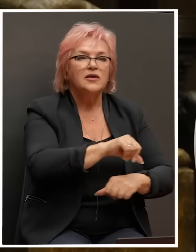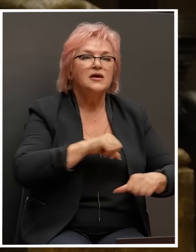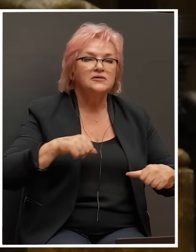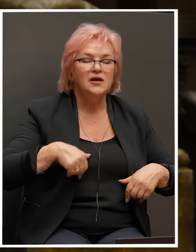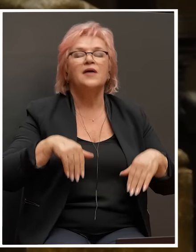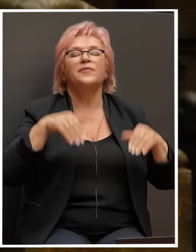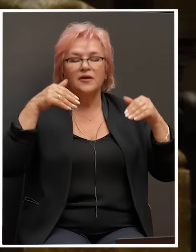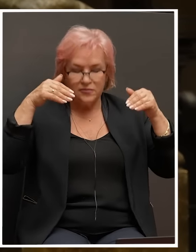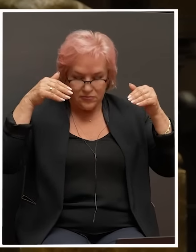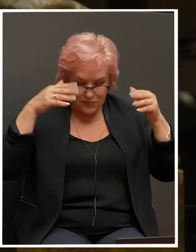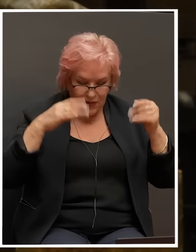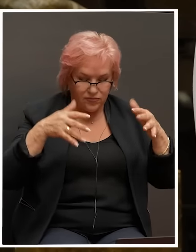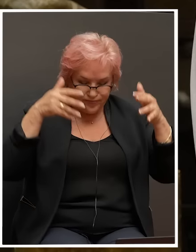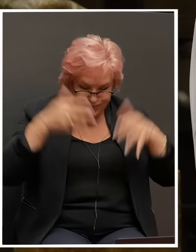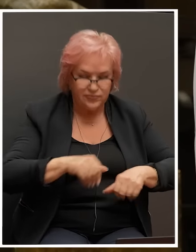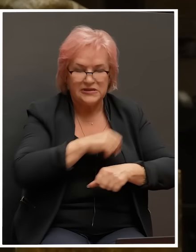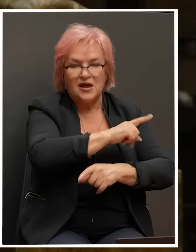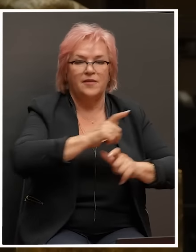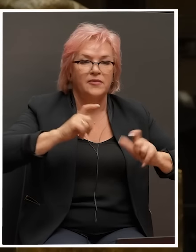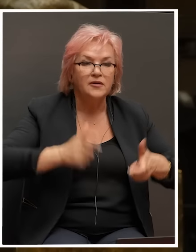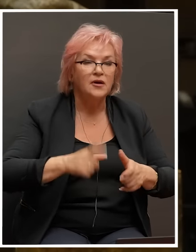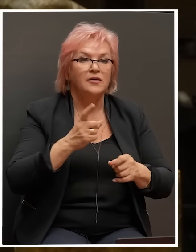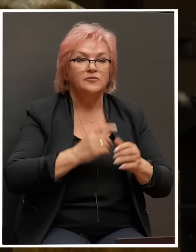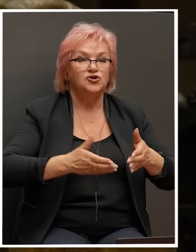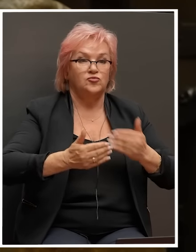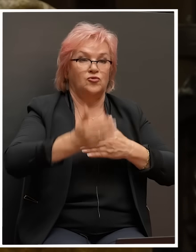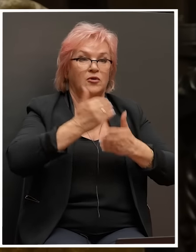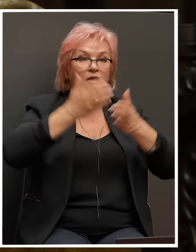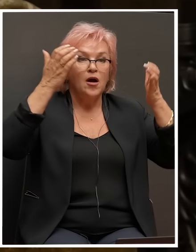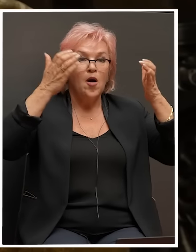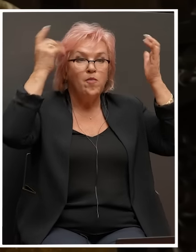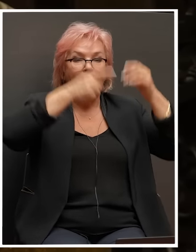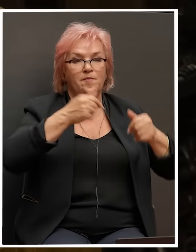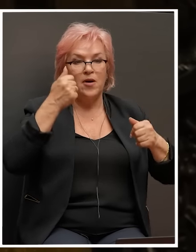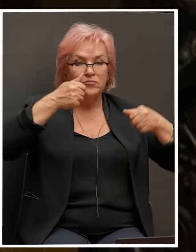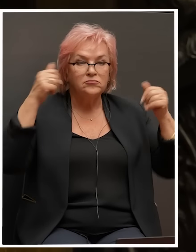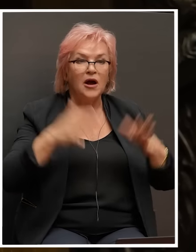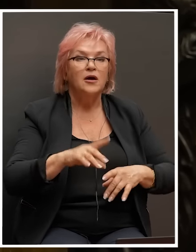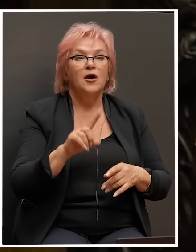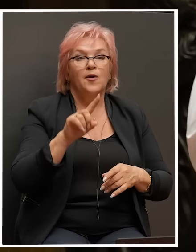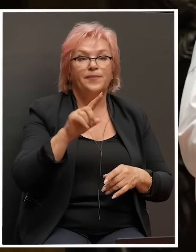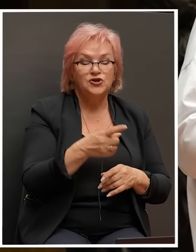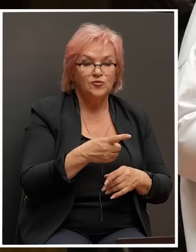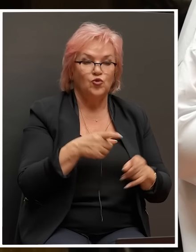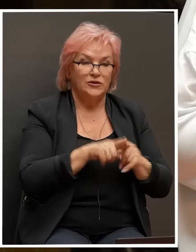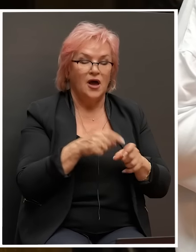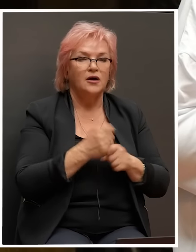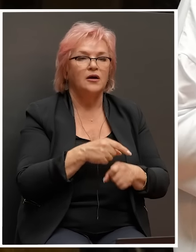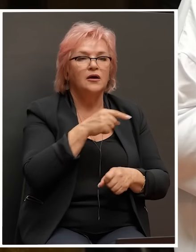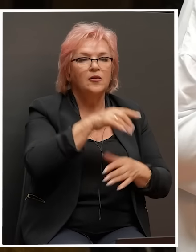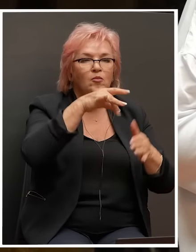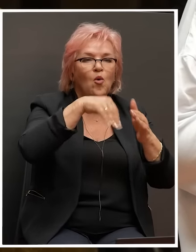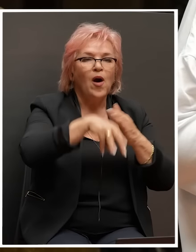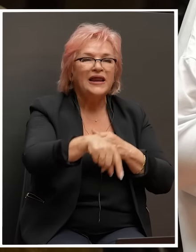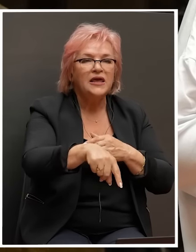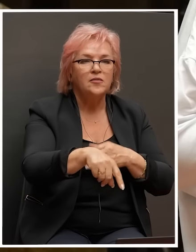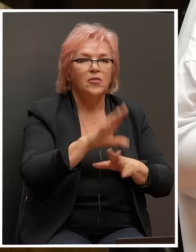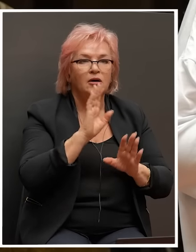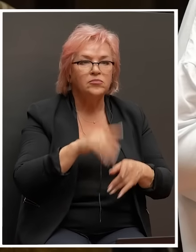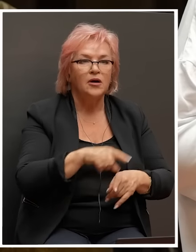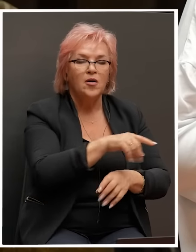на это пошли, потому что в конечном итоге папа, который принимает это решение, принимает его только потому, что ему в Риме угрожает